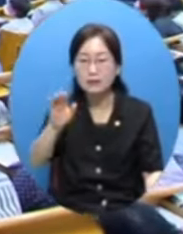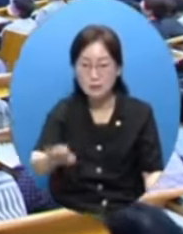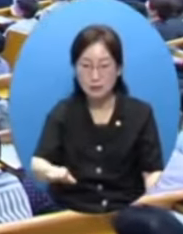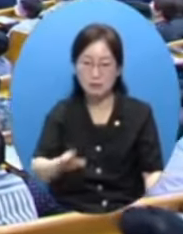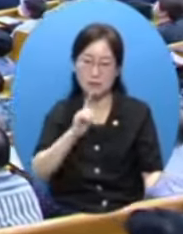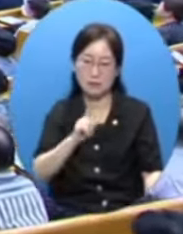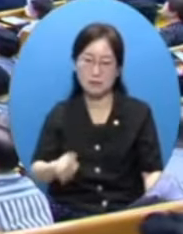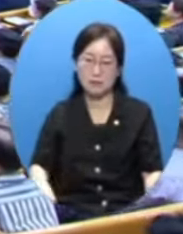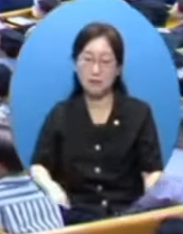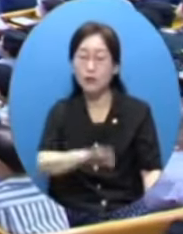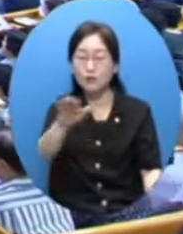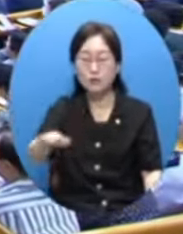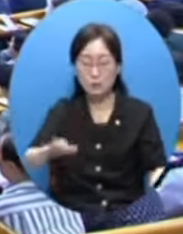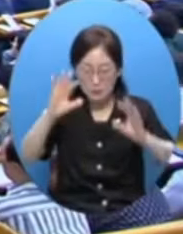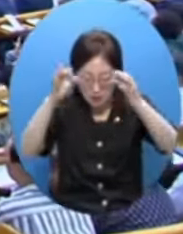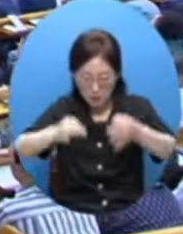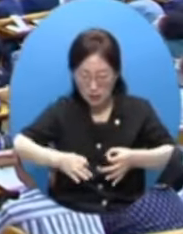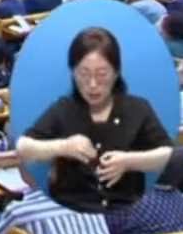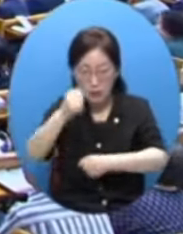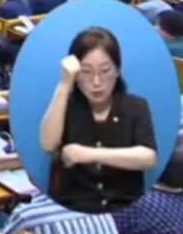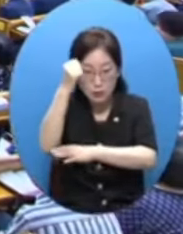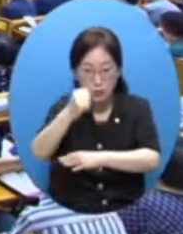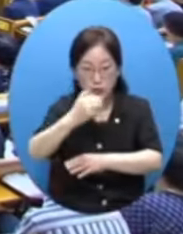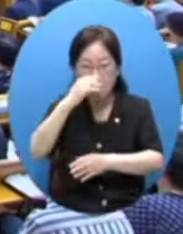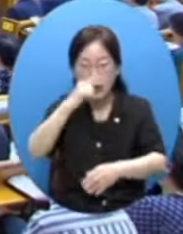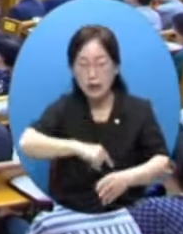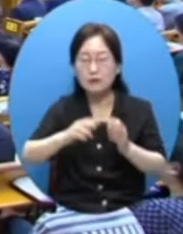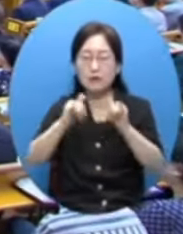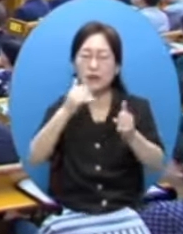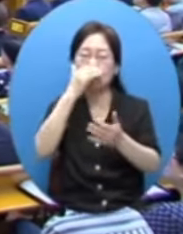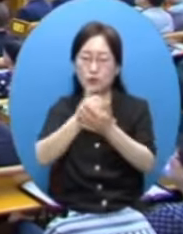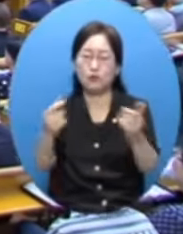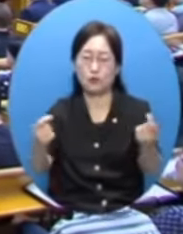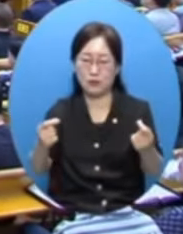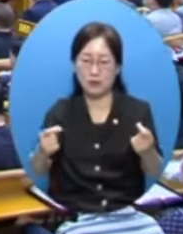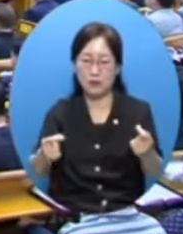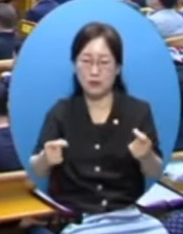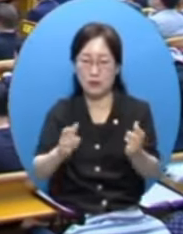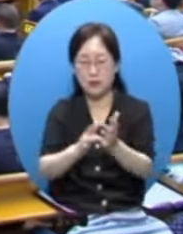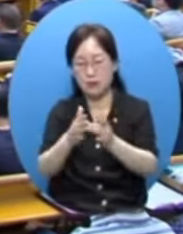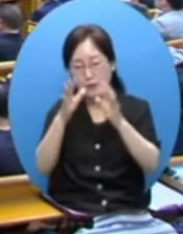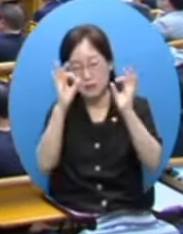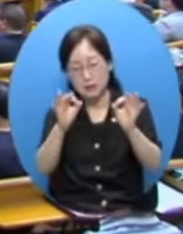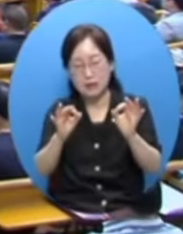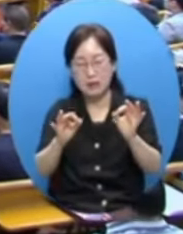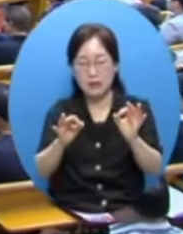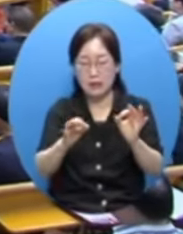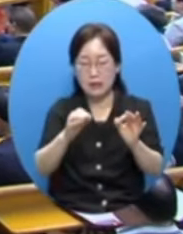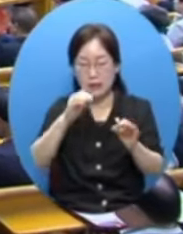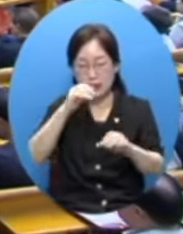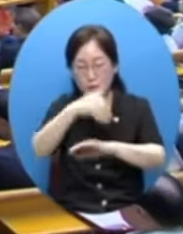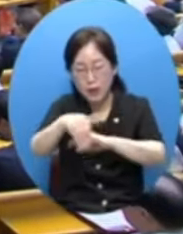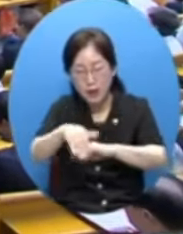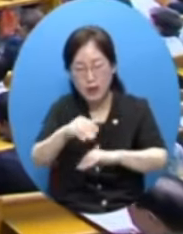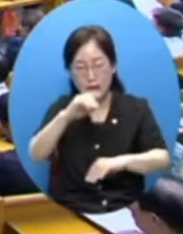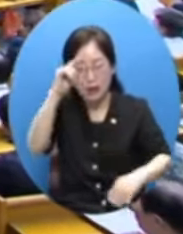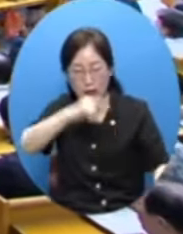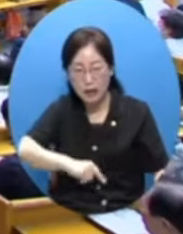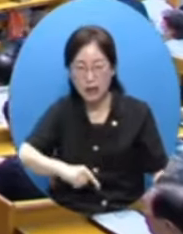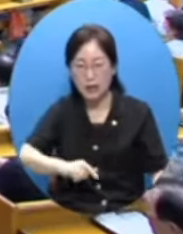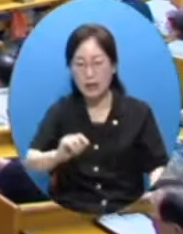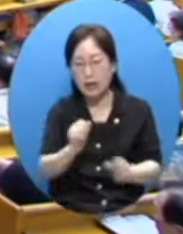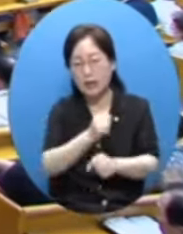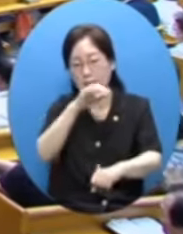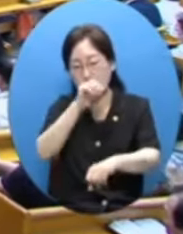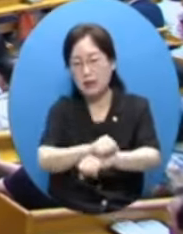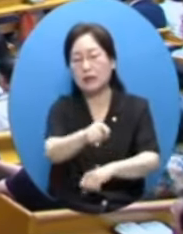죄인이요 악한 자입니다. 그래서 하나님께서 죄악이 가득하고 모든 계획이 악함을 보시고 노하시되 인간을